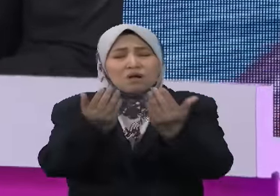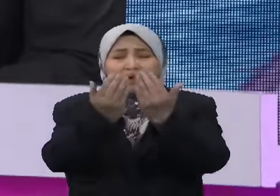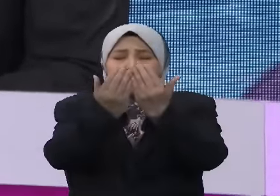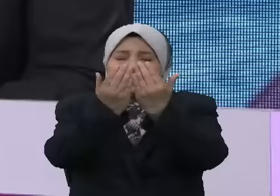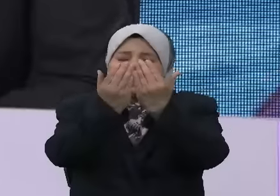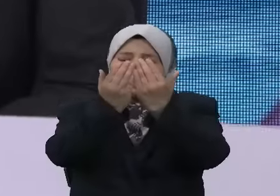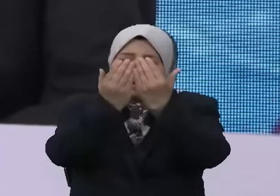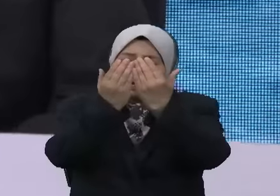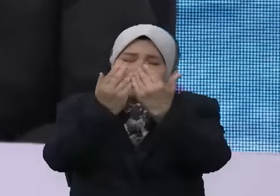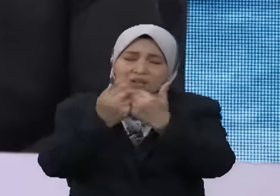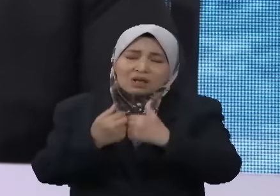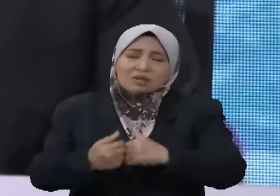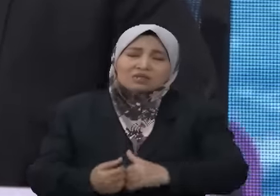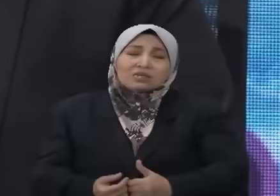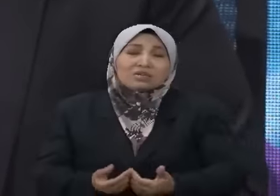shawatullahi